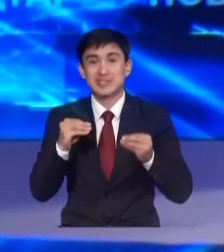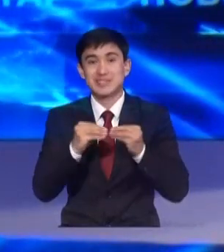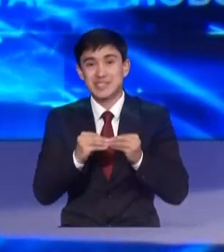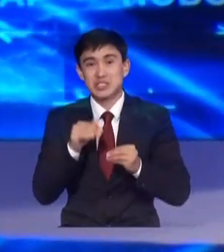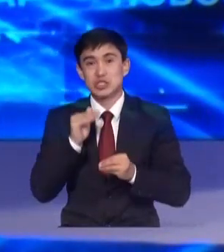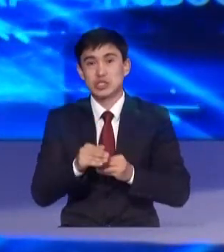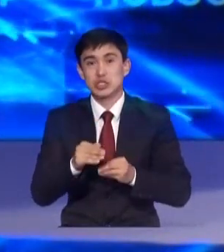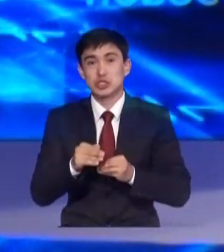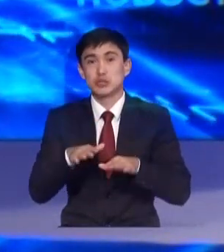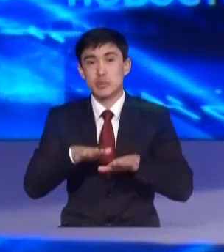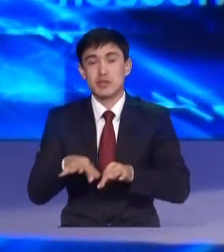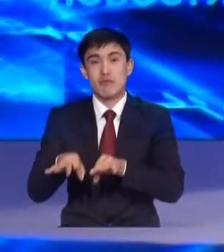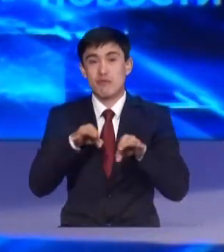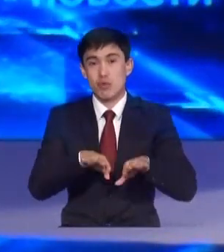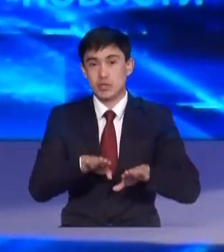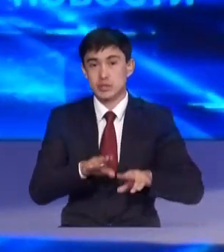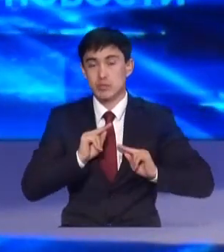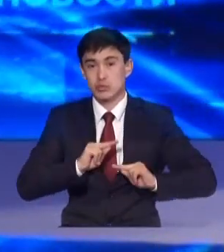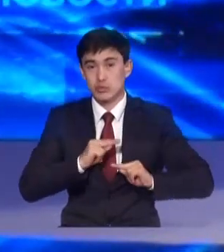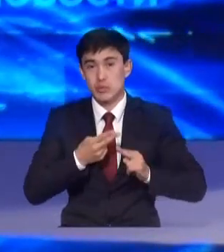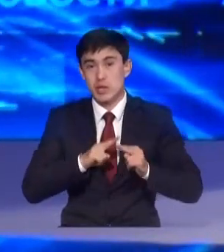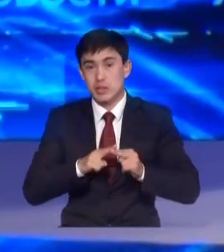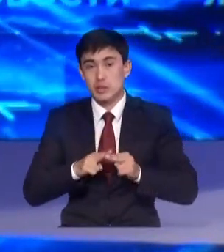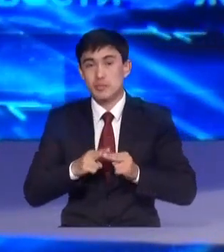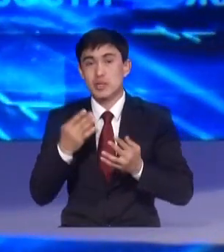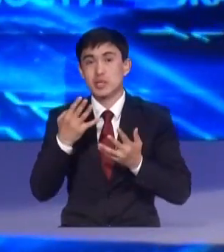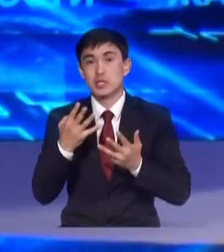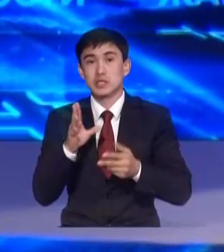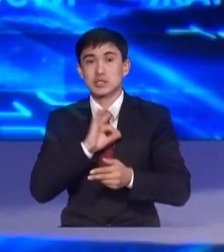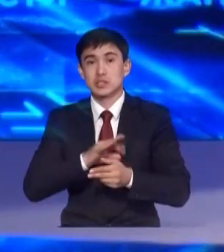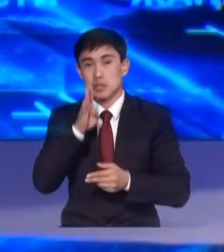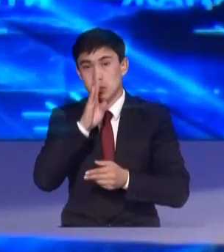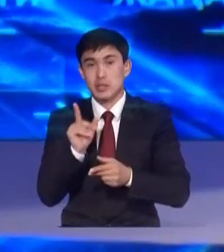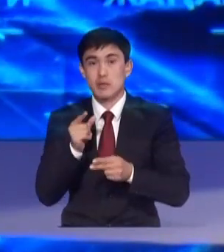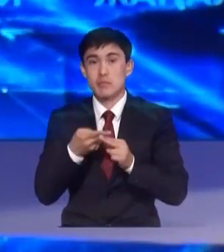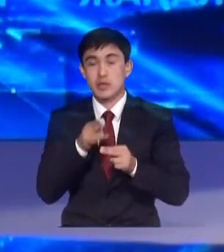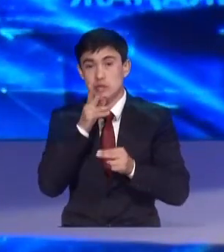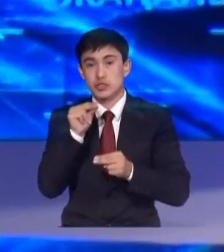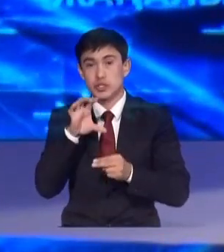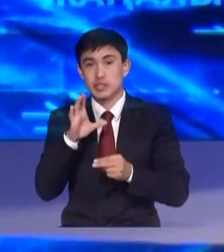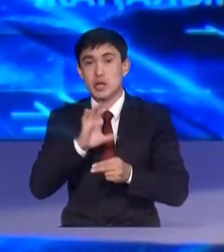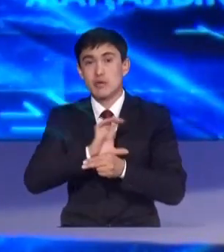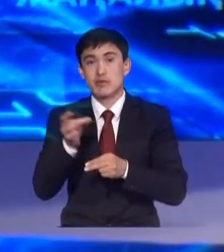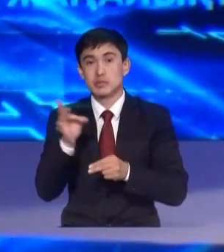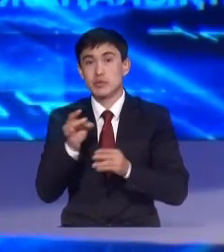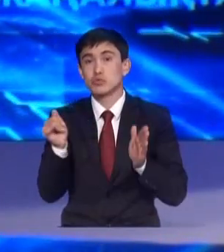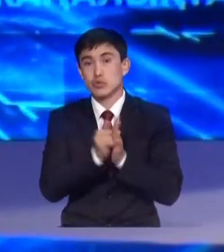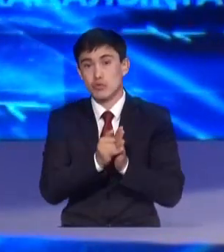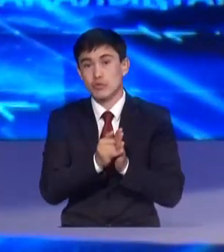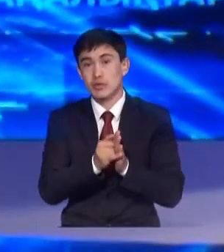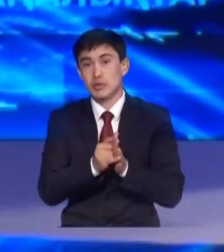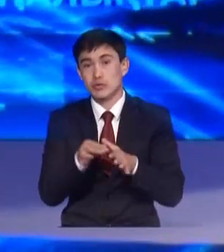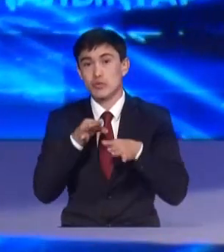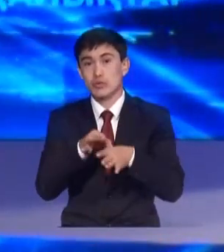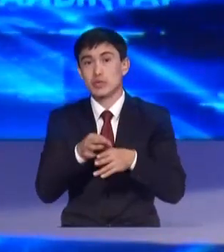более 10 тысяч в пунктах эвакуации. При этом исчисление заработной платы в период действия ЧС производится в размерах, установленных до